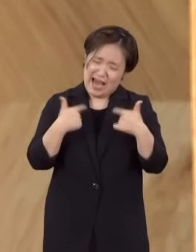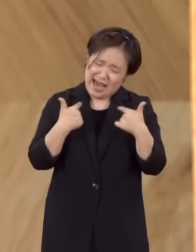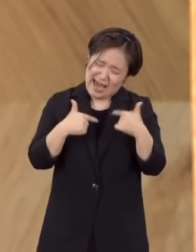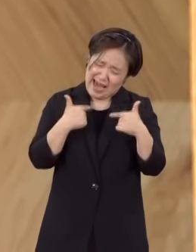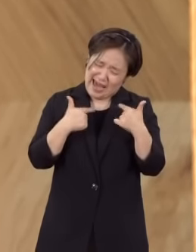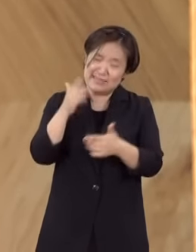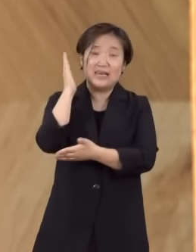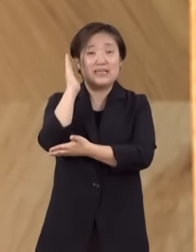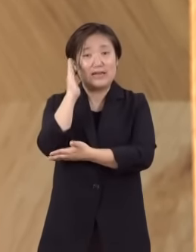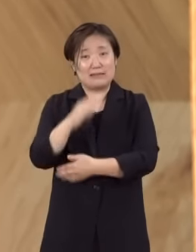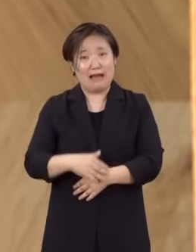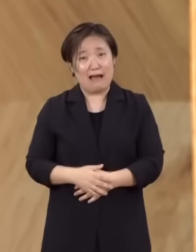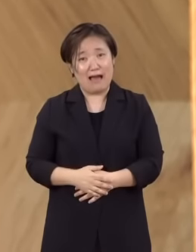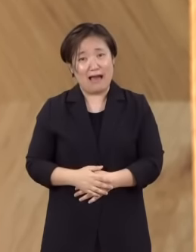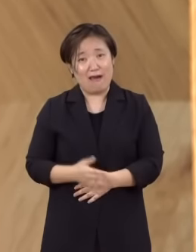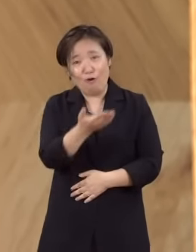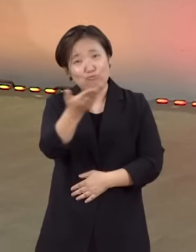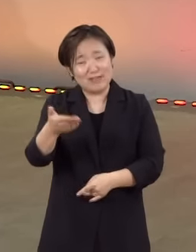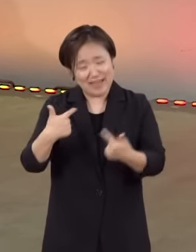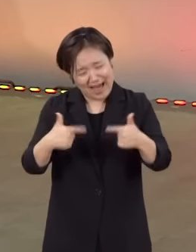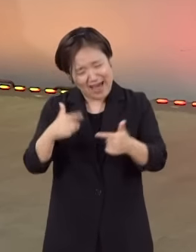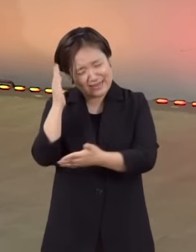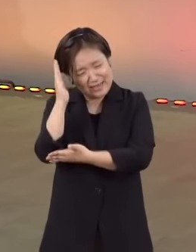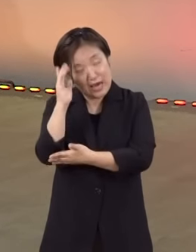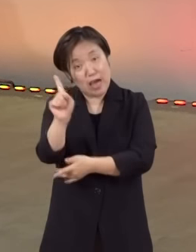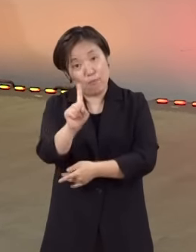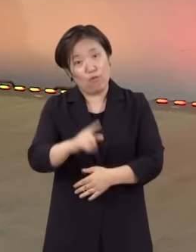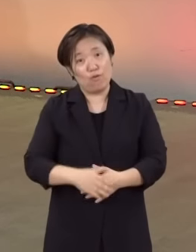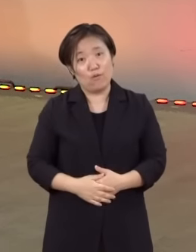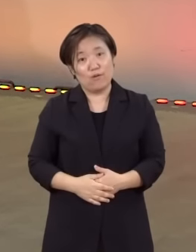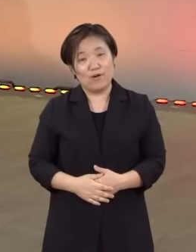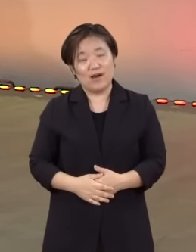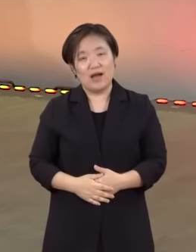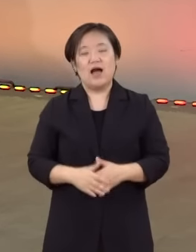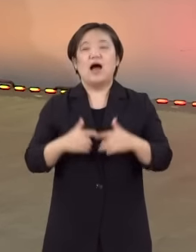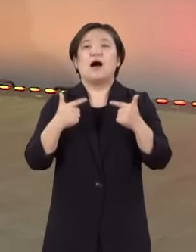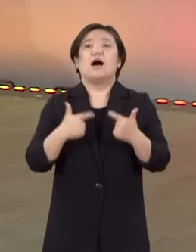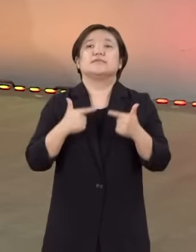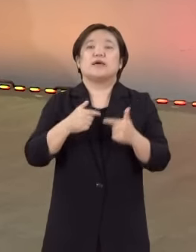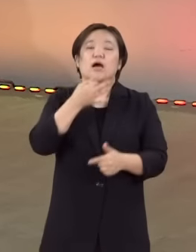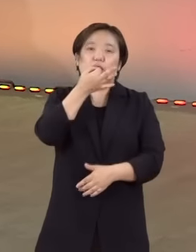귀가 아프도록 말씀드렸지 않습니까 늘 늘